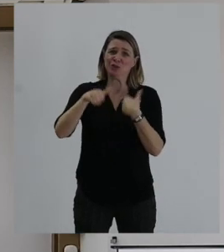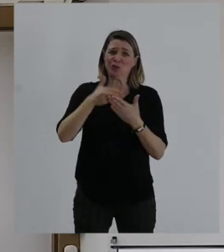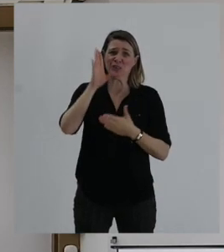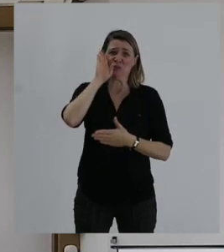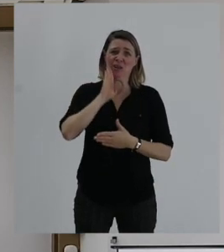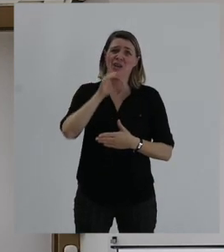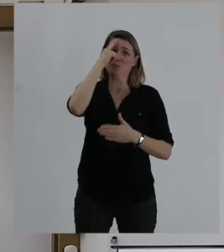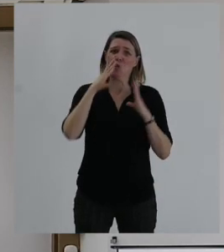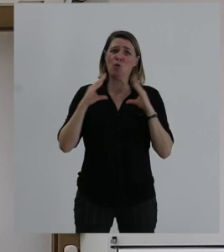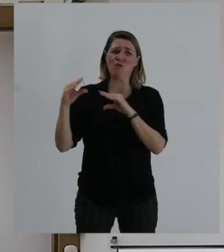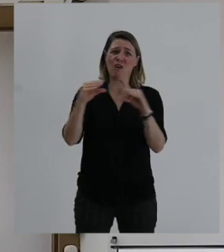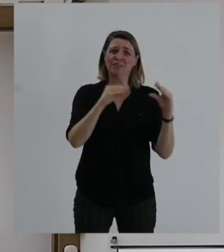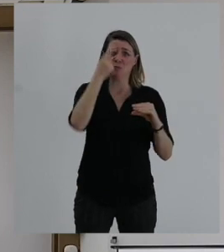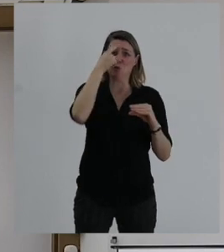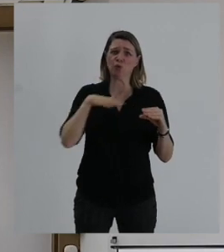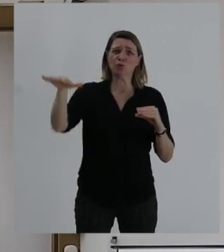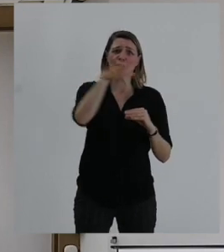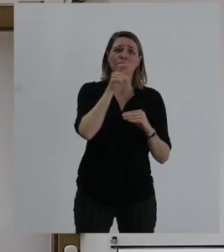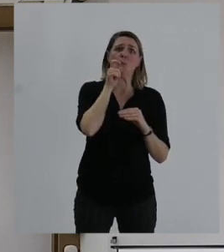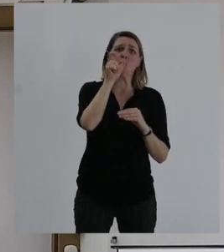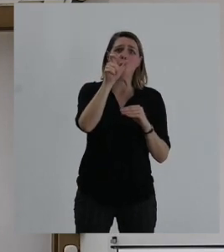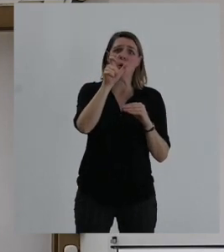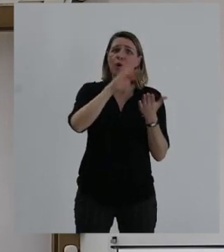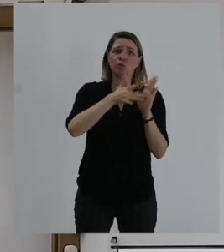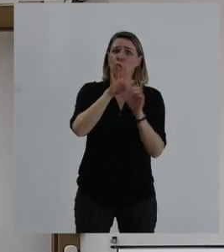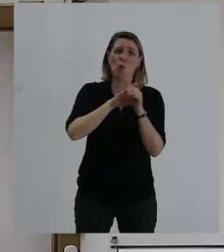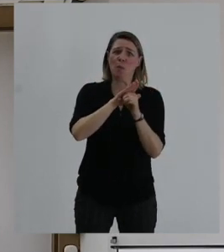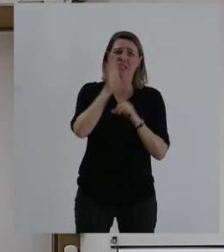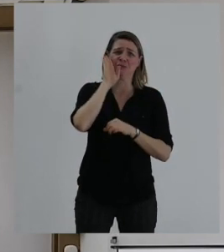plus confortable pour tout le monde d'avoir tous les mots.